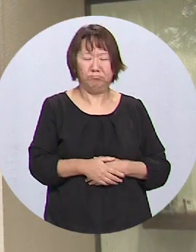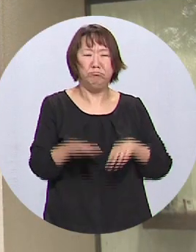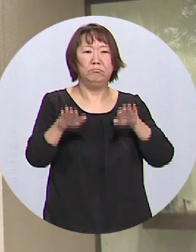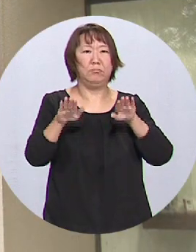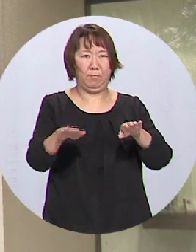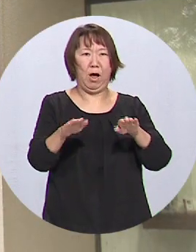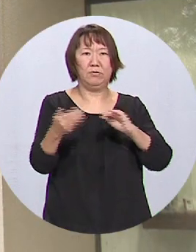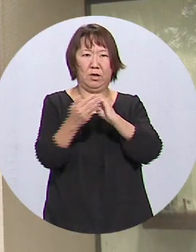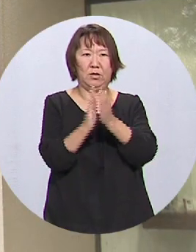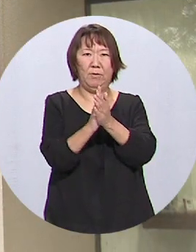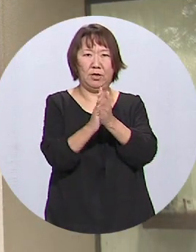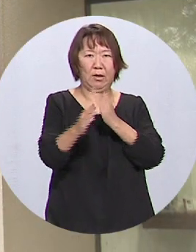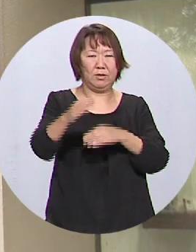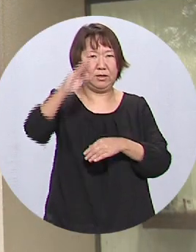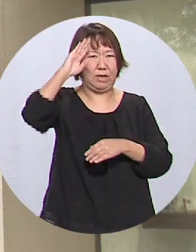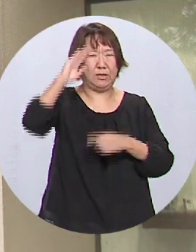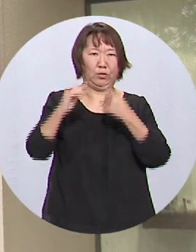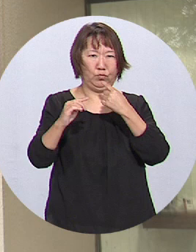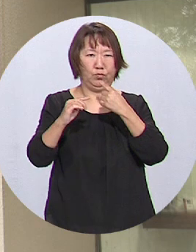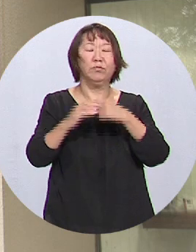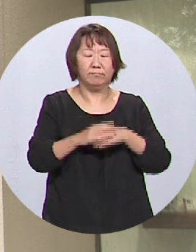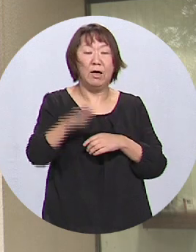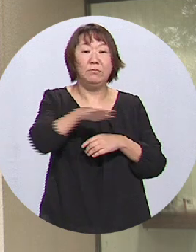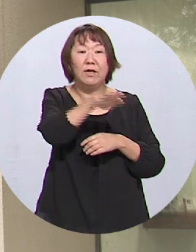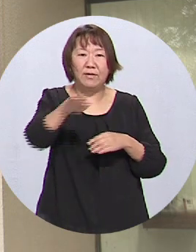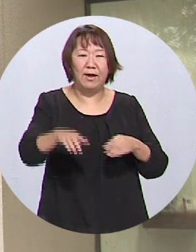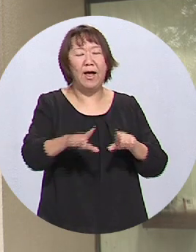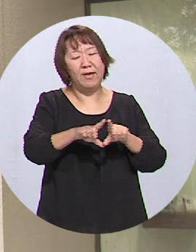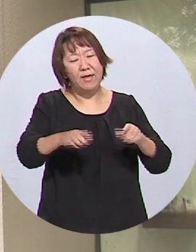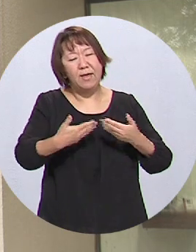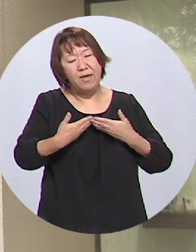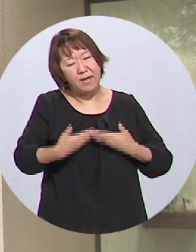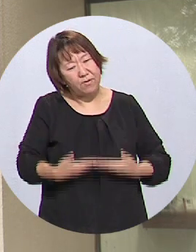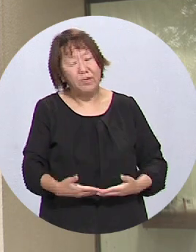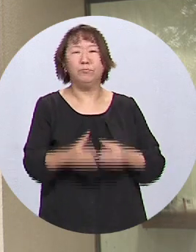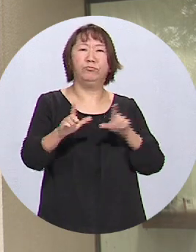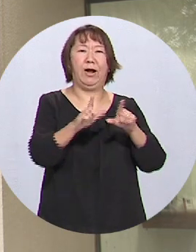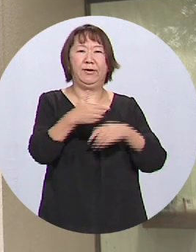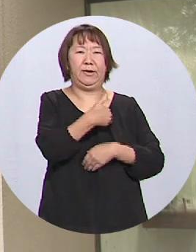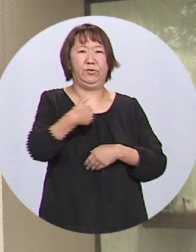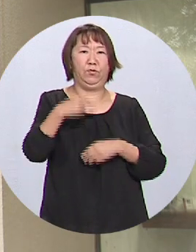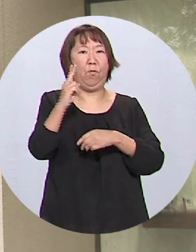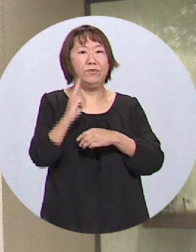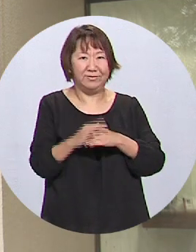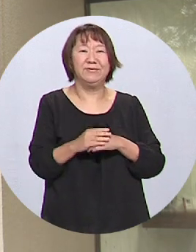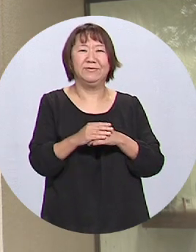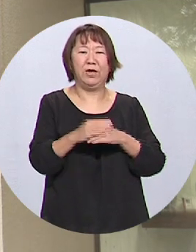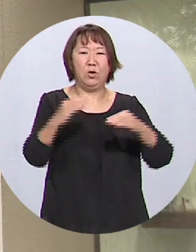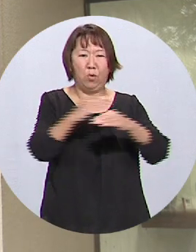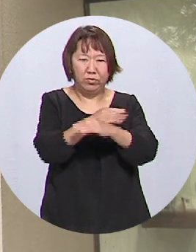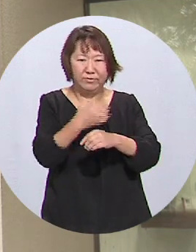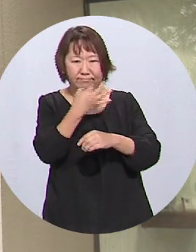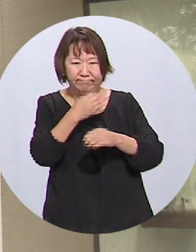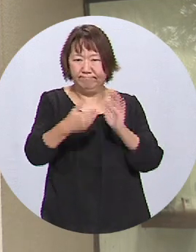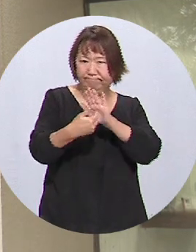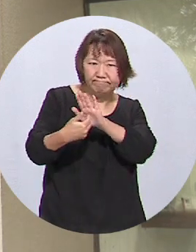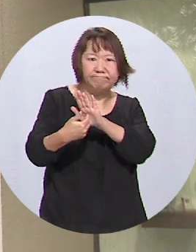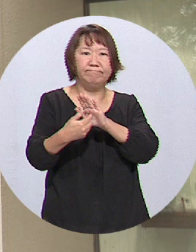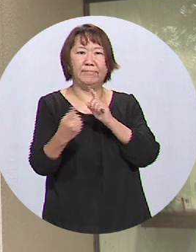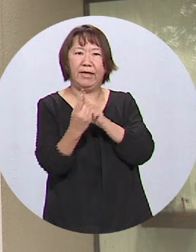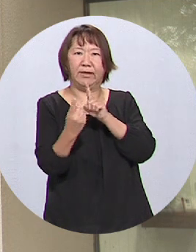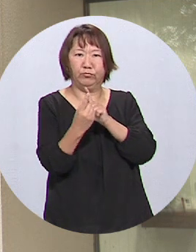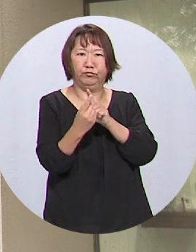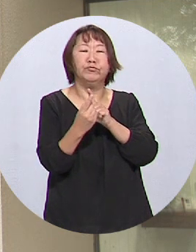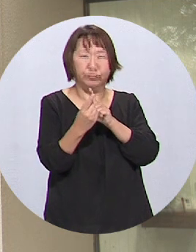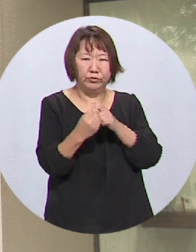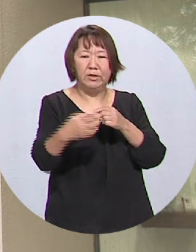現在埼玉県警察では、皆さんが平穏な年末年始を迎えられるように、交通死亡抑止対策、